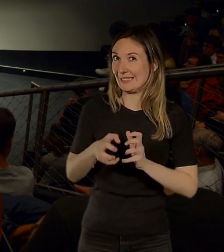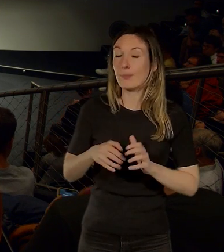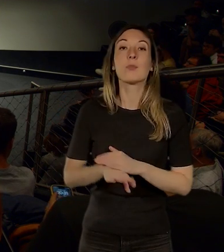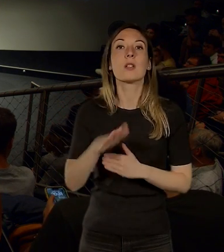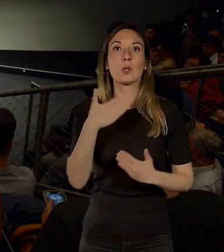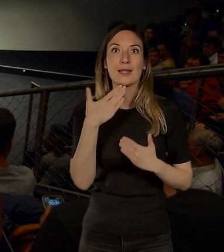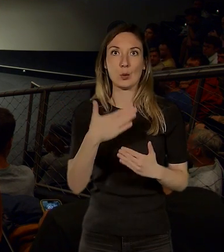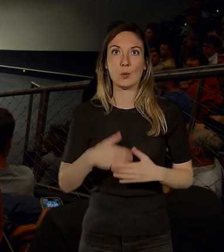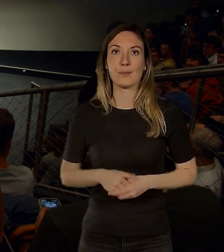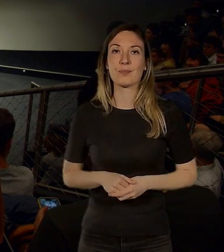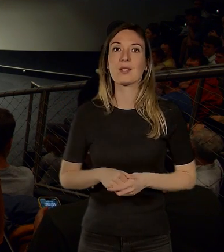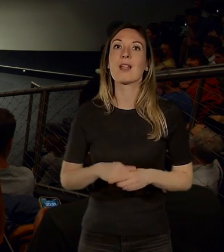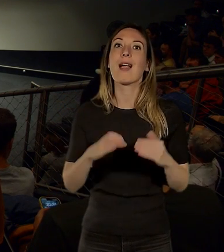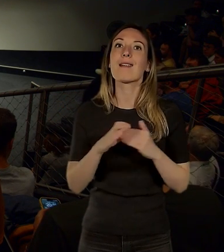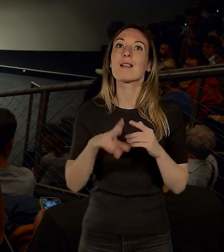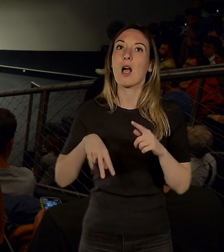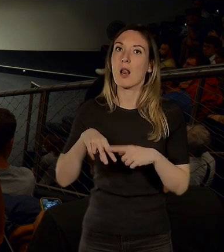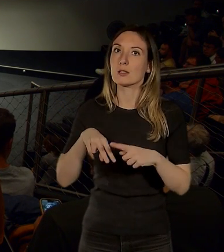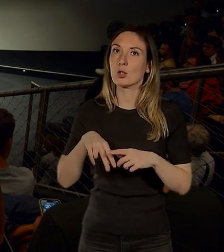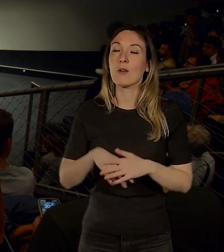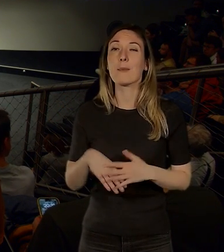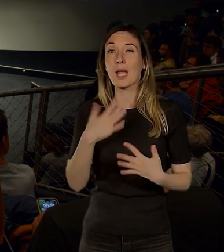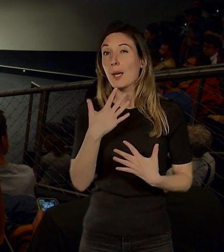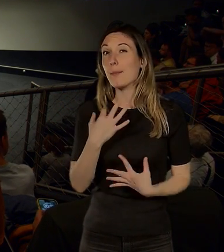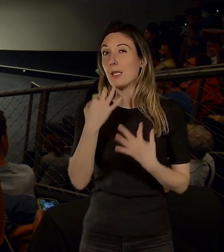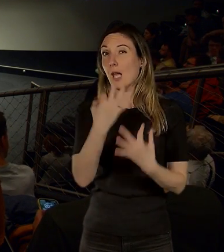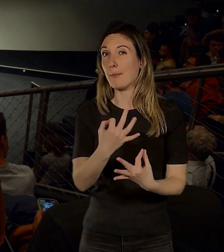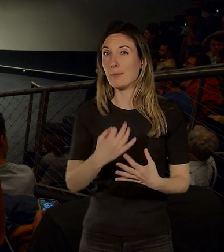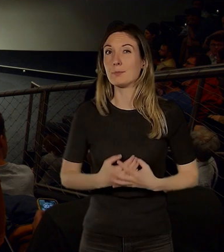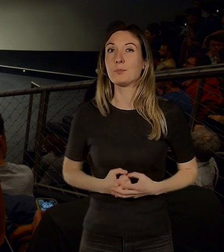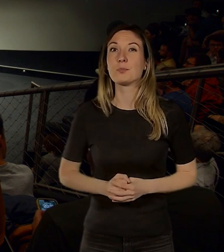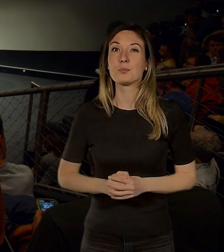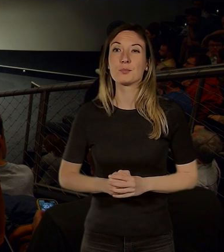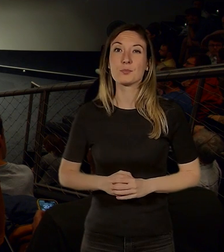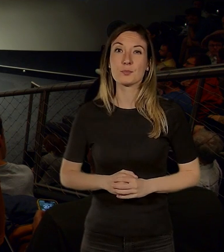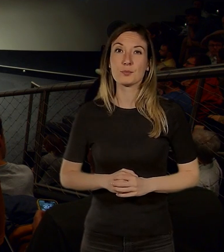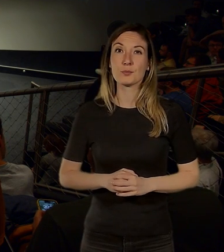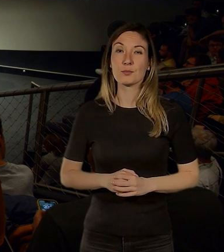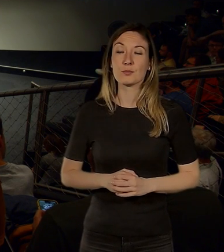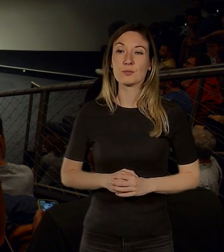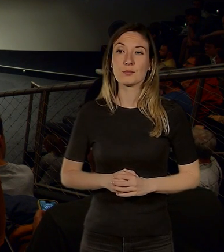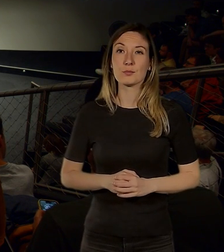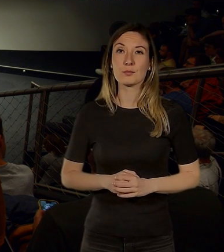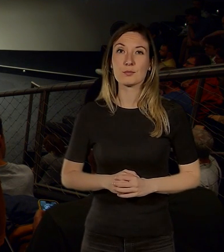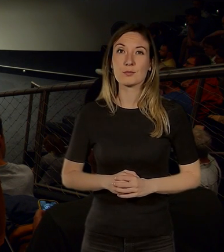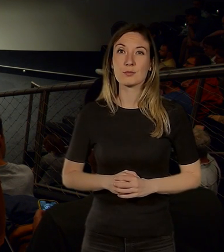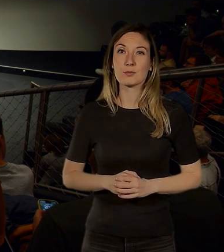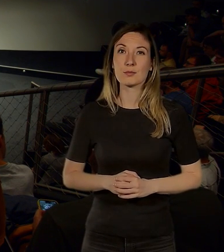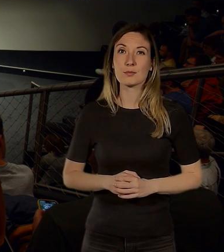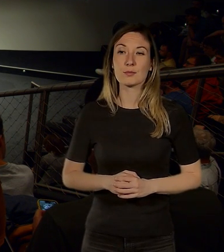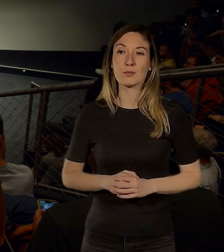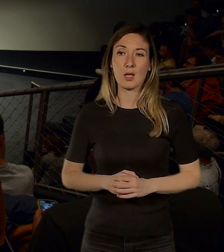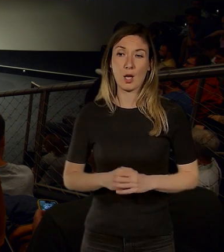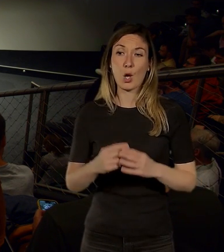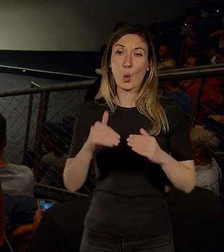moc. Elena Alexejeva, já bych se ráda zeptala, na to už dneska zaznělo, že nepůjdeme úplně rychle na